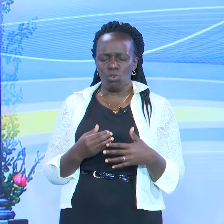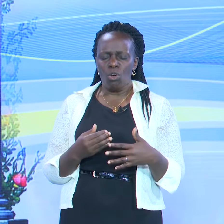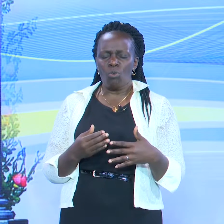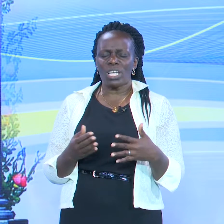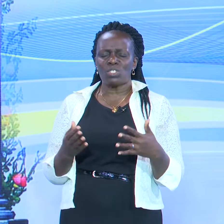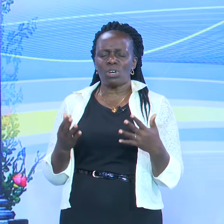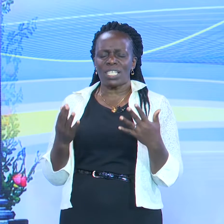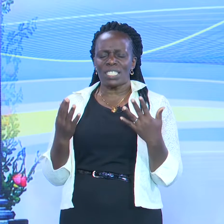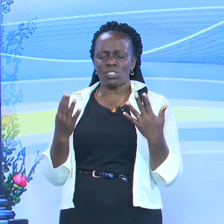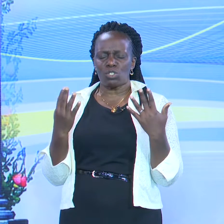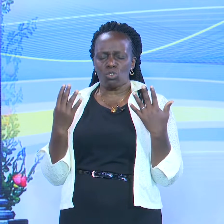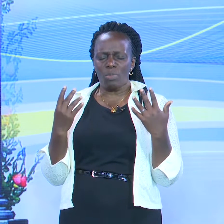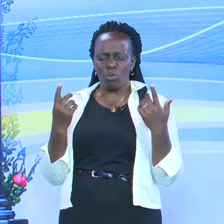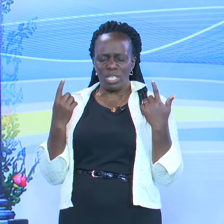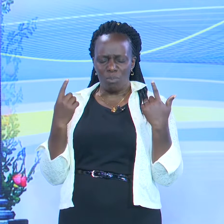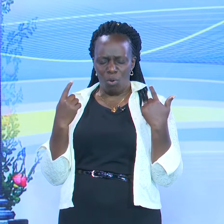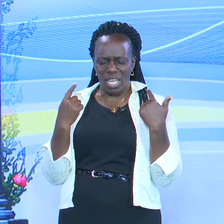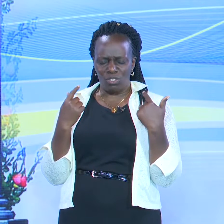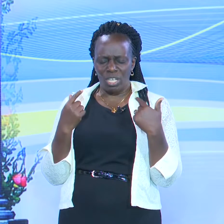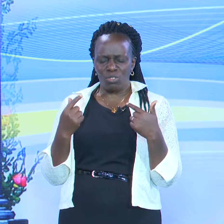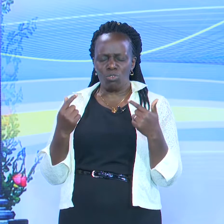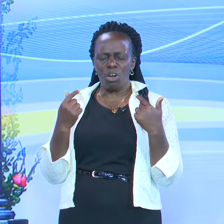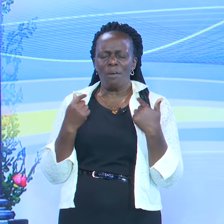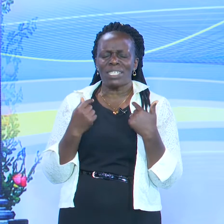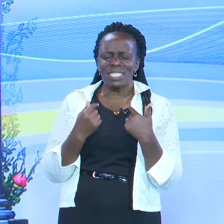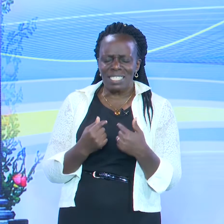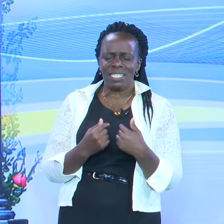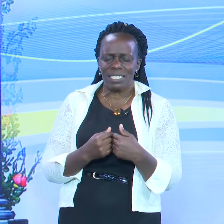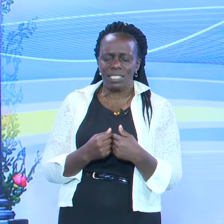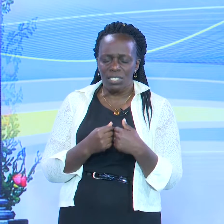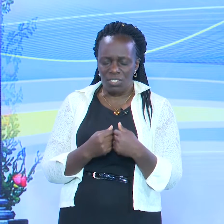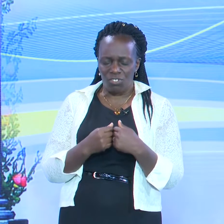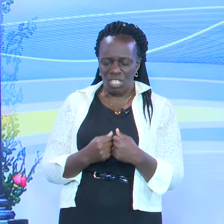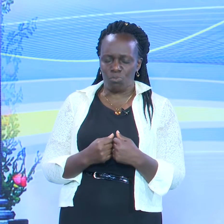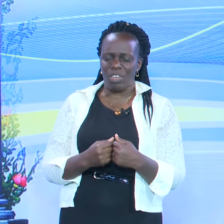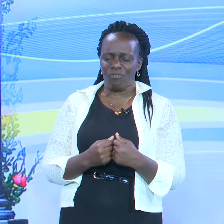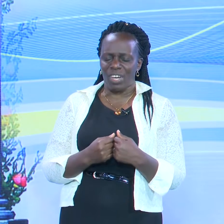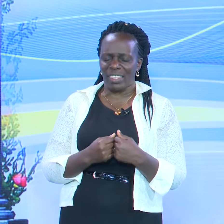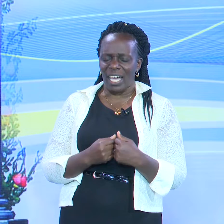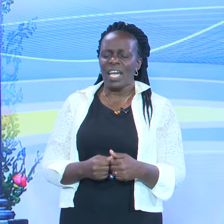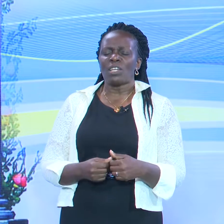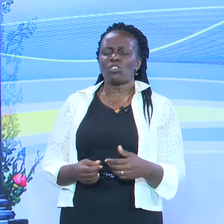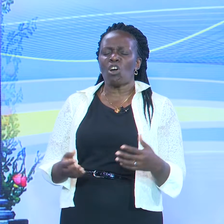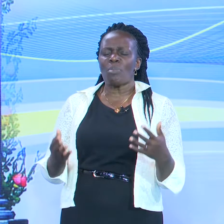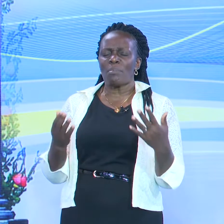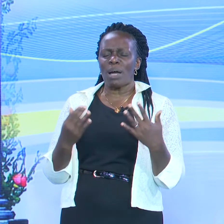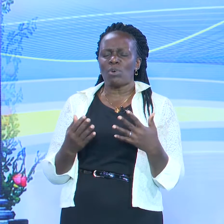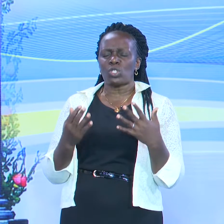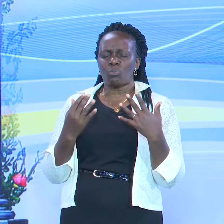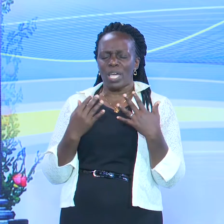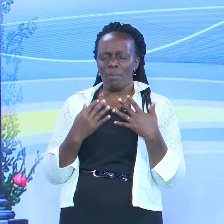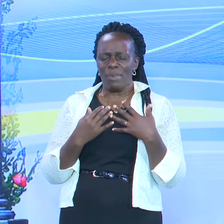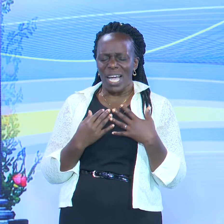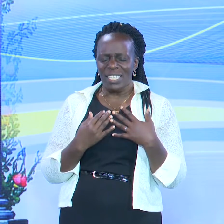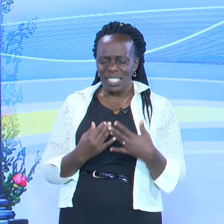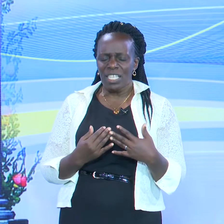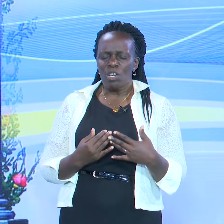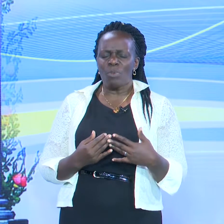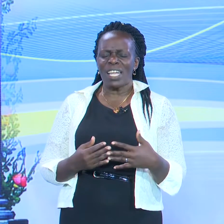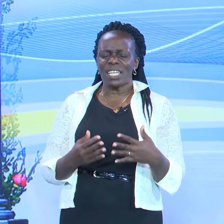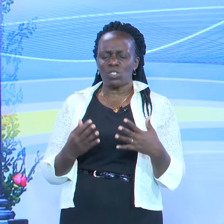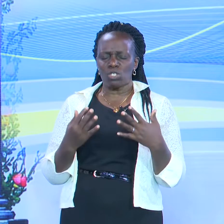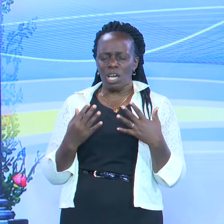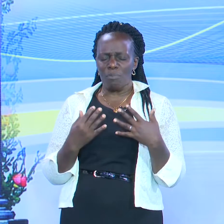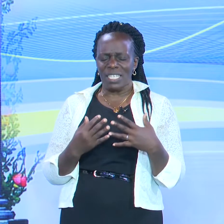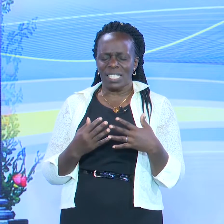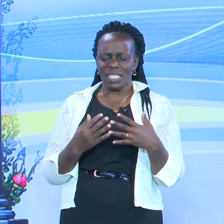yetu, unajua kinachotuuma kwenye mawazo yetu. You know our distress, my Father. Tunaomba Baba utupe amani.